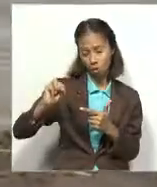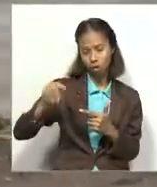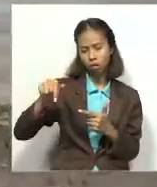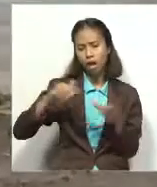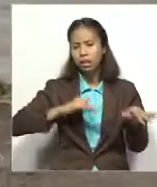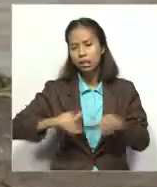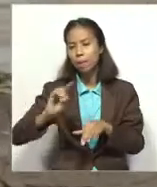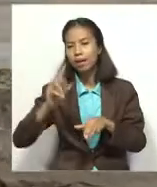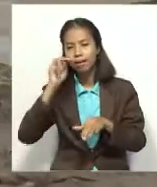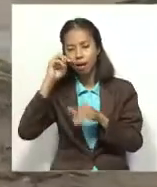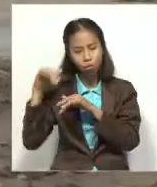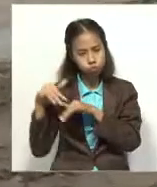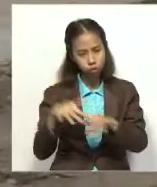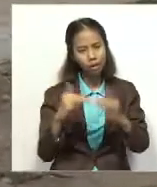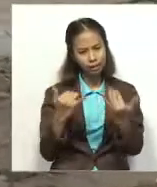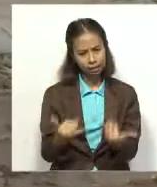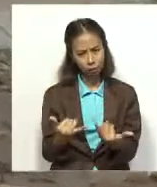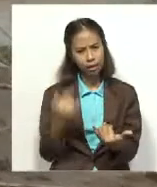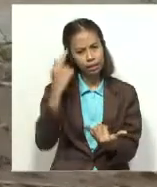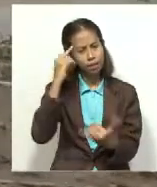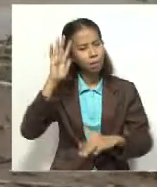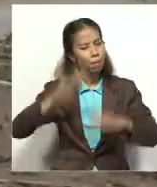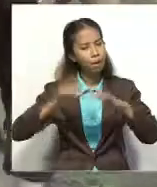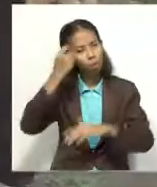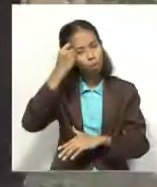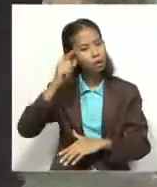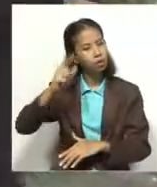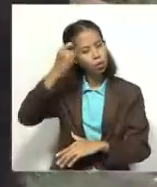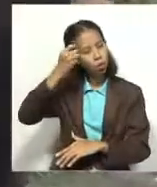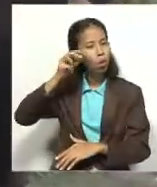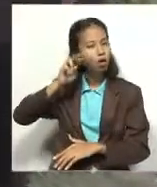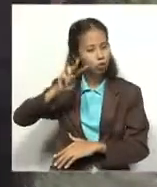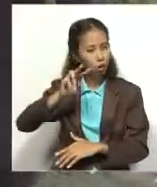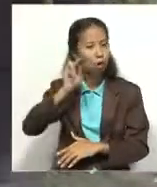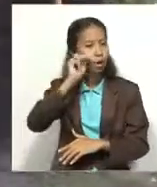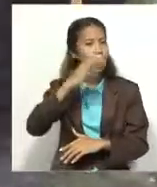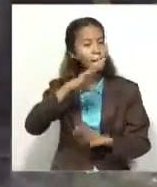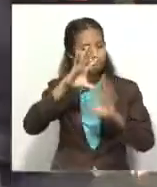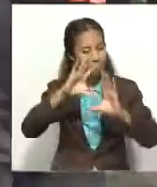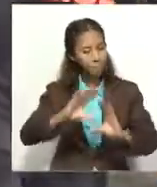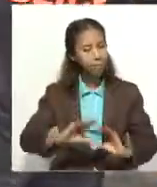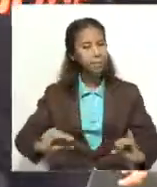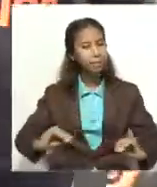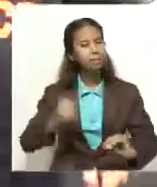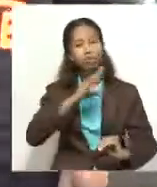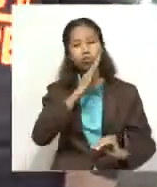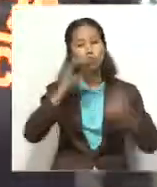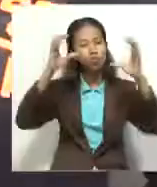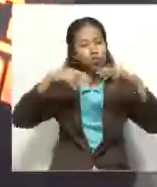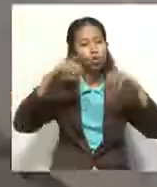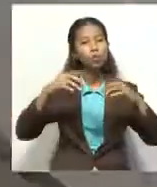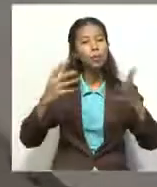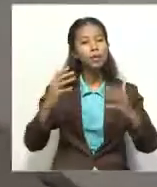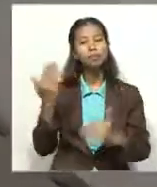คะก็คาดว่าจะกลับเข้าสู่ภาวะปกติใน 1-2 วันถ้าหากว่าฝนนั้นไม่ตกลงมาเติมอีกไปฟังเสียงผู้ว่านรงศัก